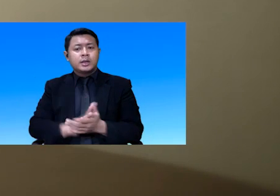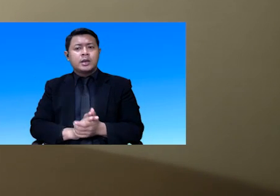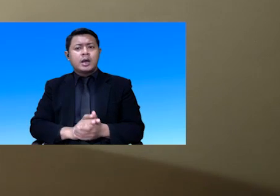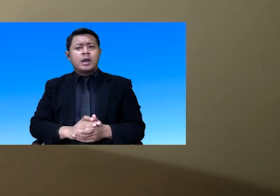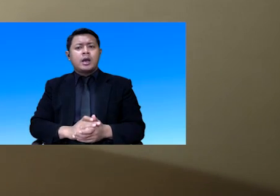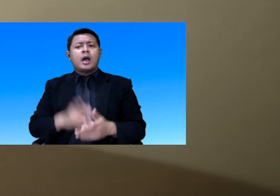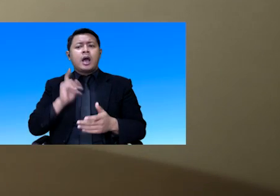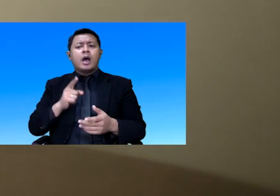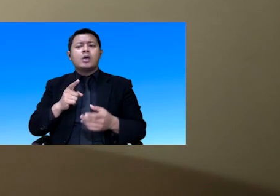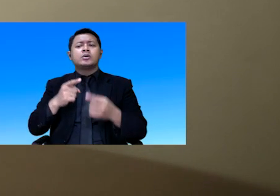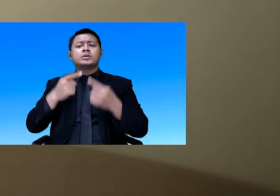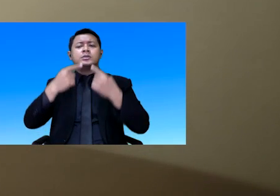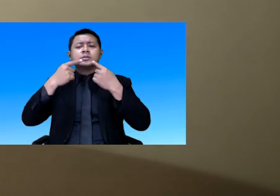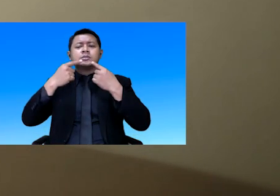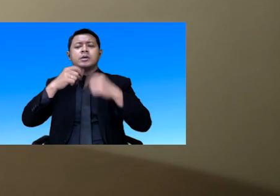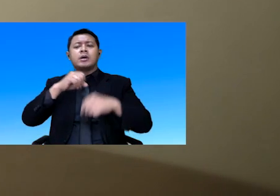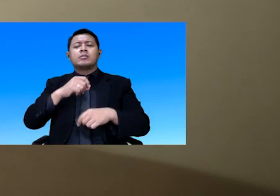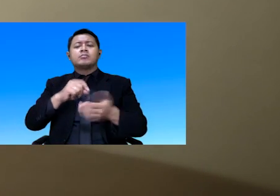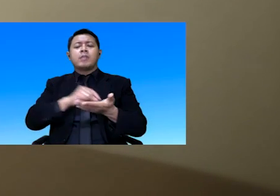mengharumkan nama bangsa.